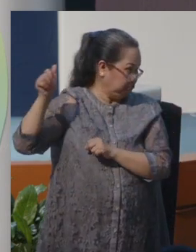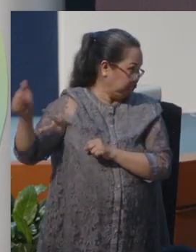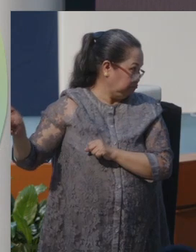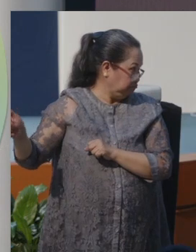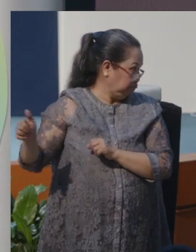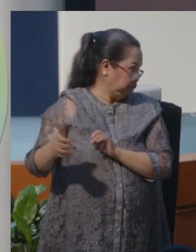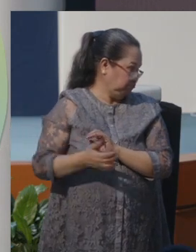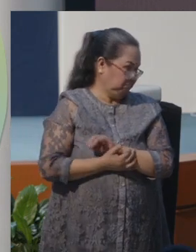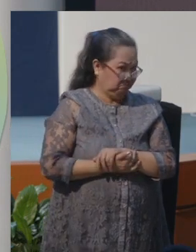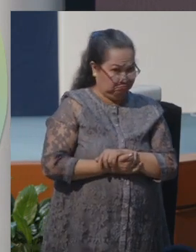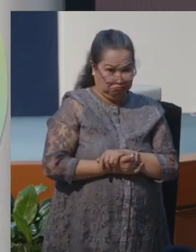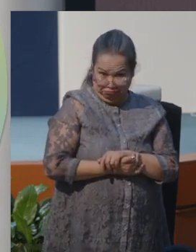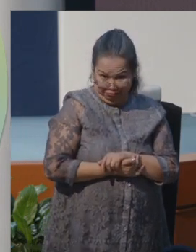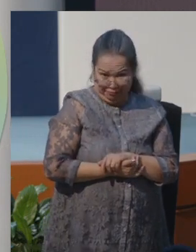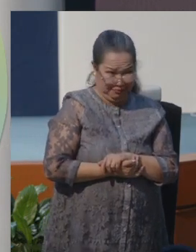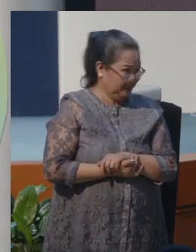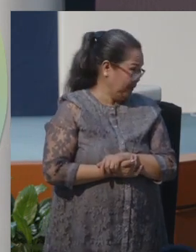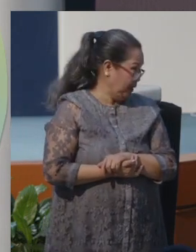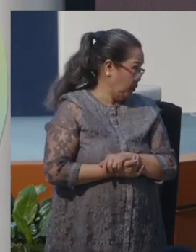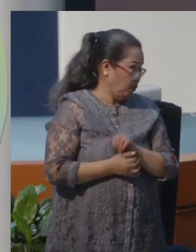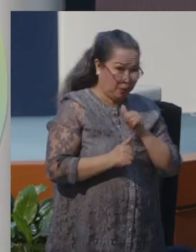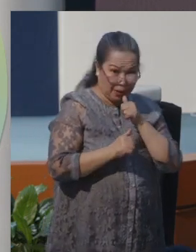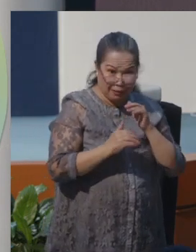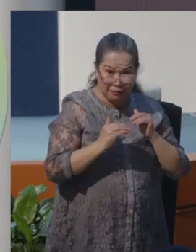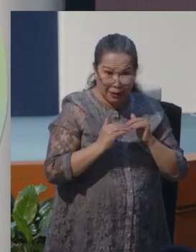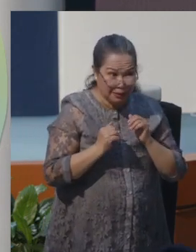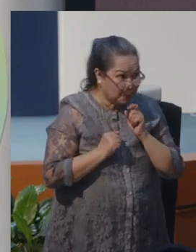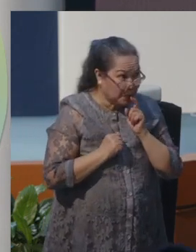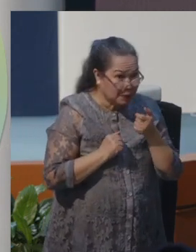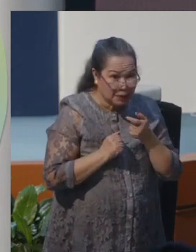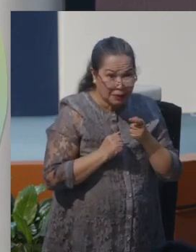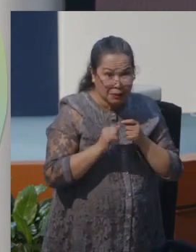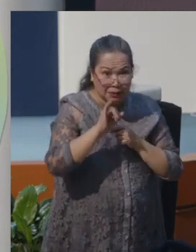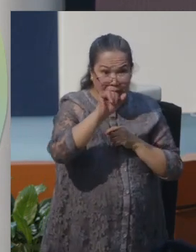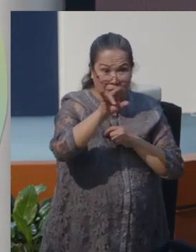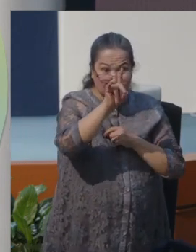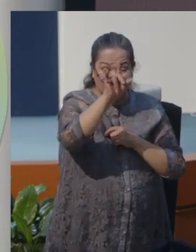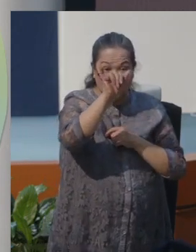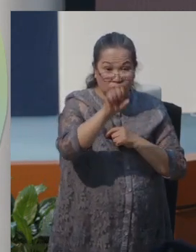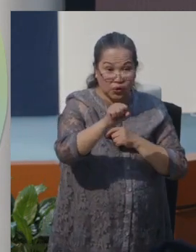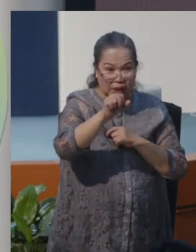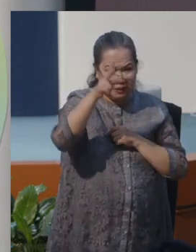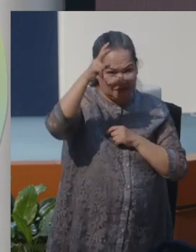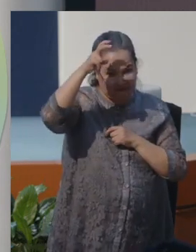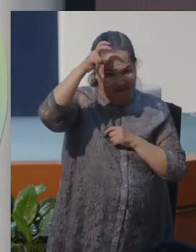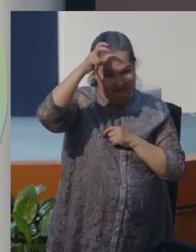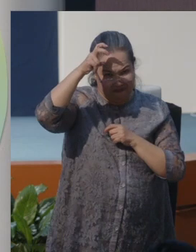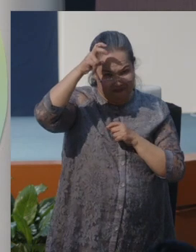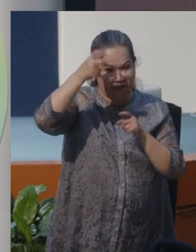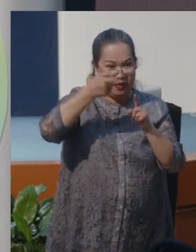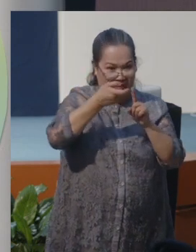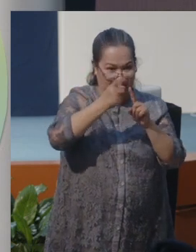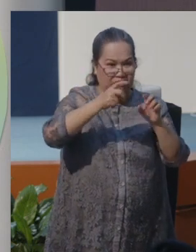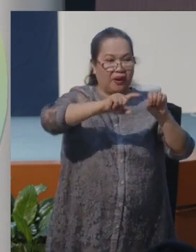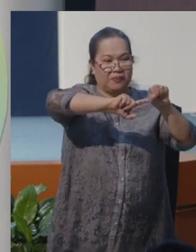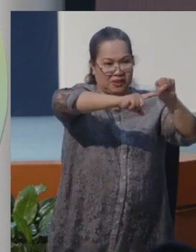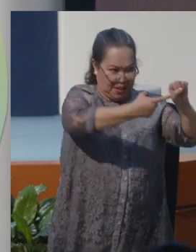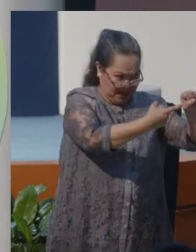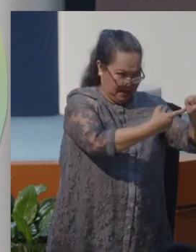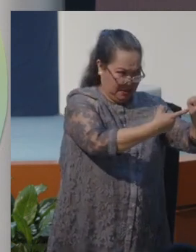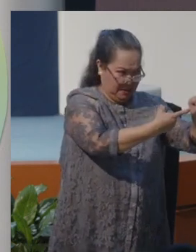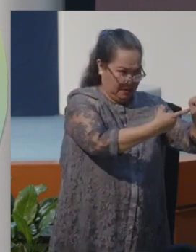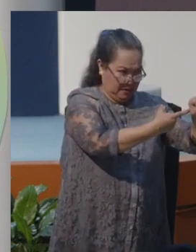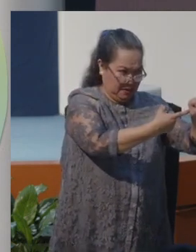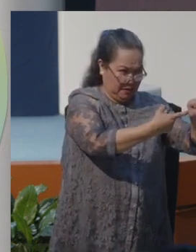R.C. Sproul tungkol kay Judas. Judas was a devil from the beginning. Kasi marami nagtatanong Kung